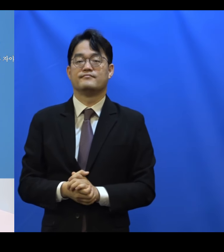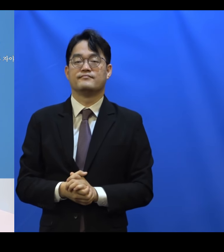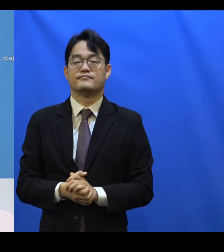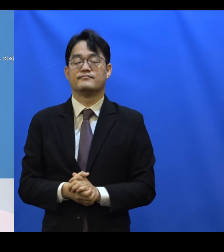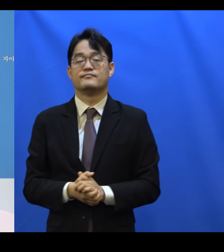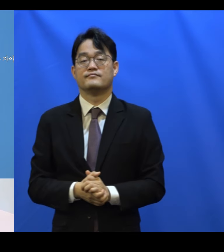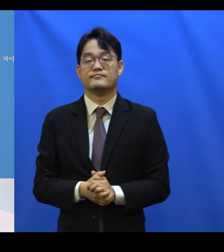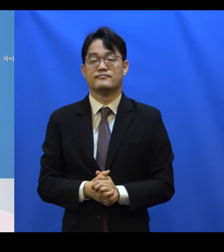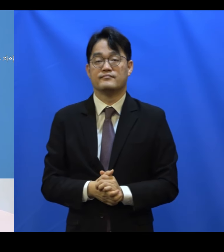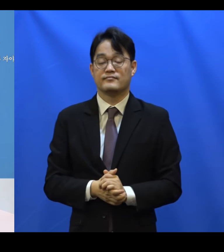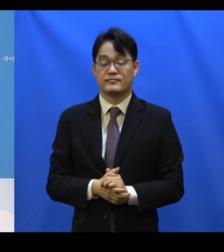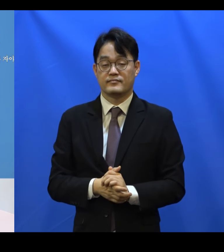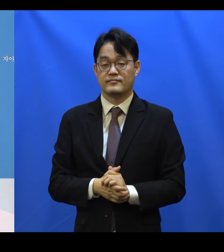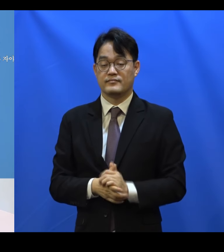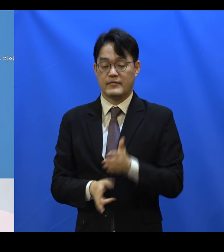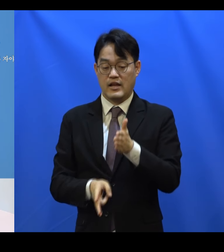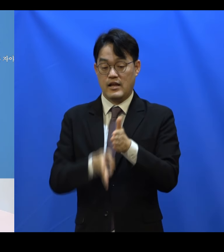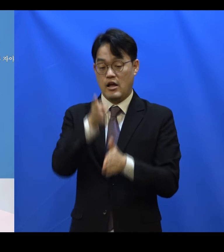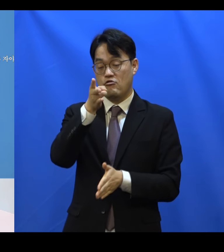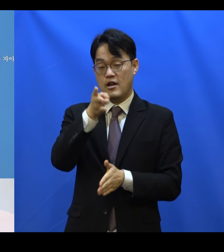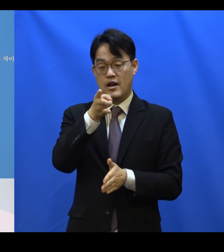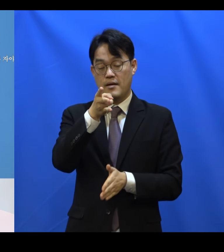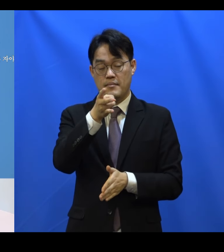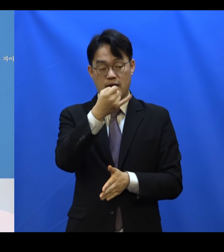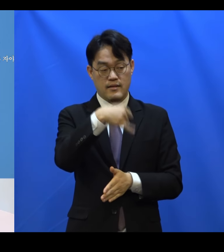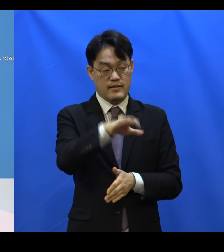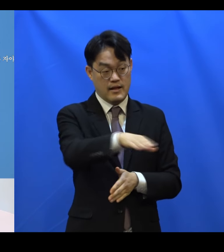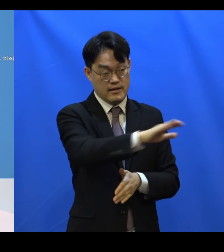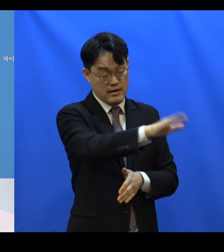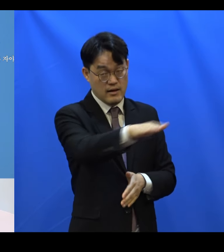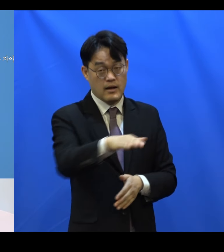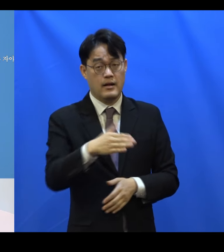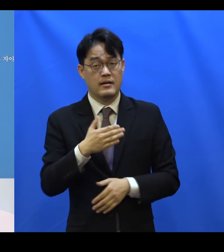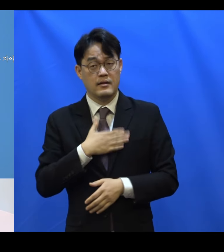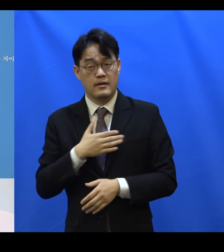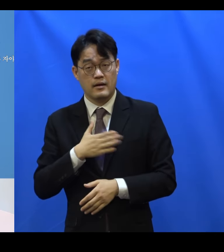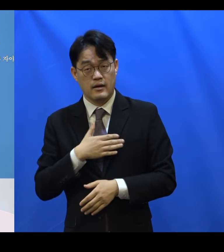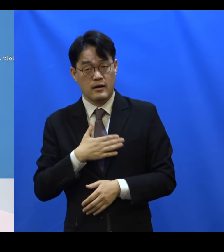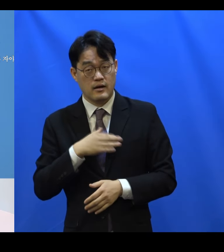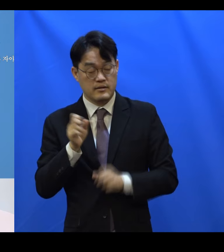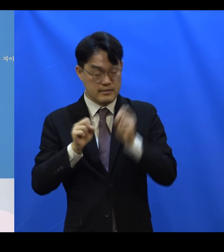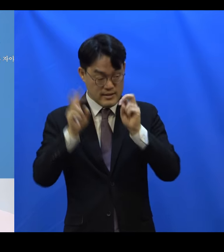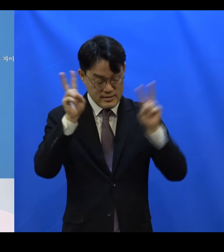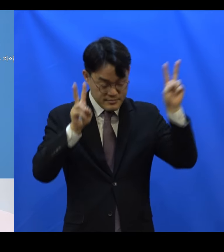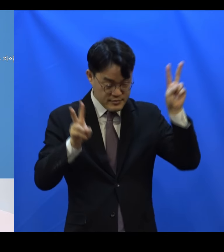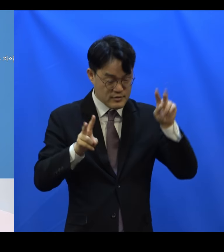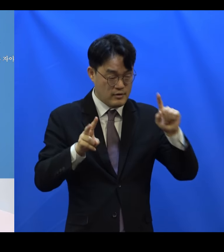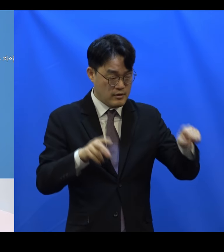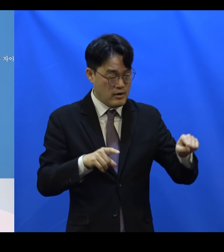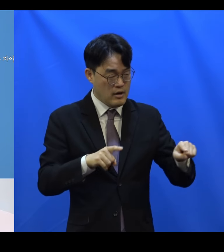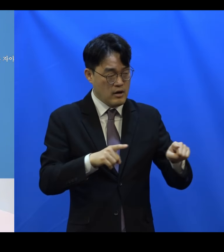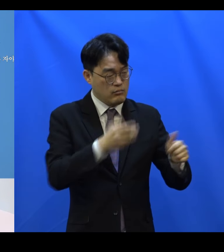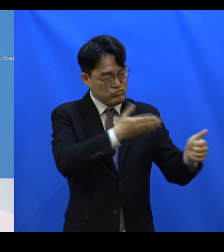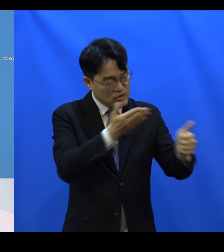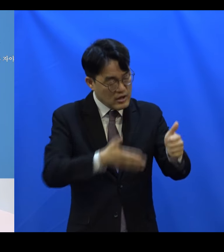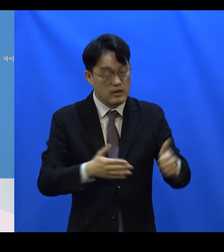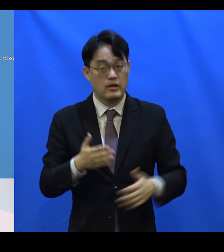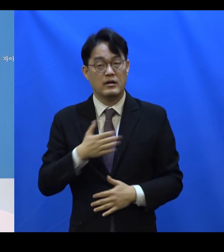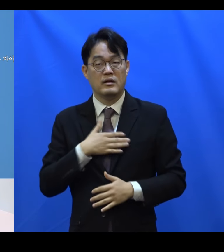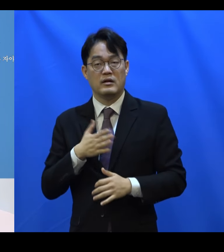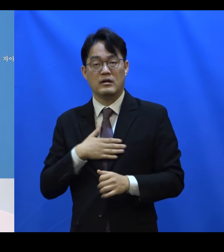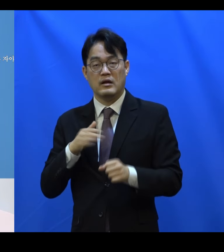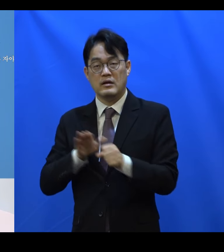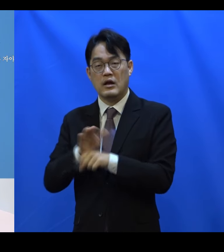예루살렘 딸들아, 내가 노루와 들사슴을 두고 너에게 부탁한다. 내 사랑이 원하기 전에는 흔들지 말고 끼우지 말지니라.